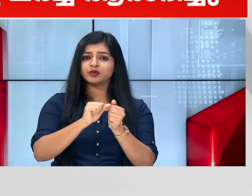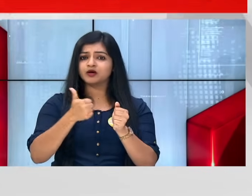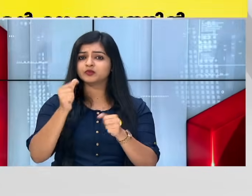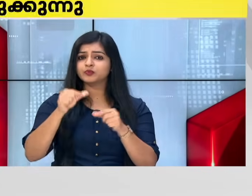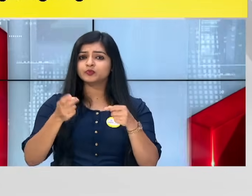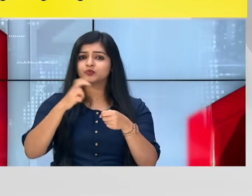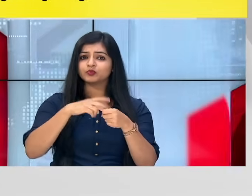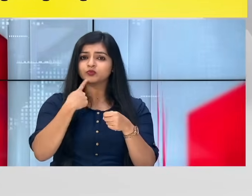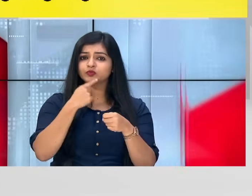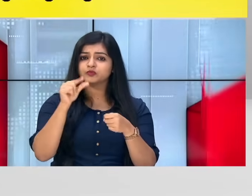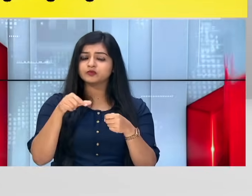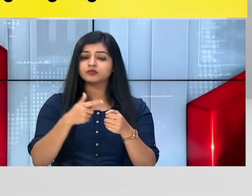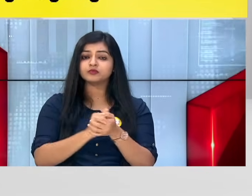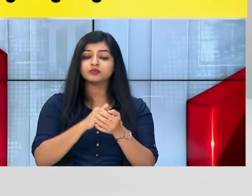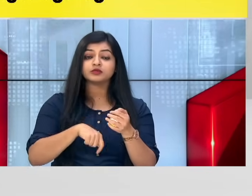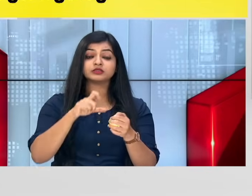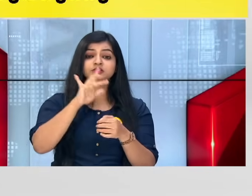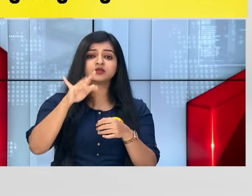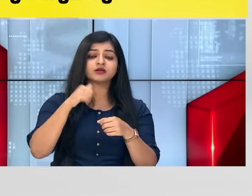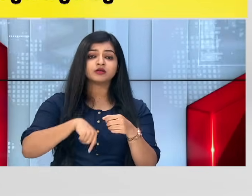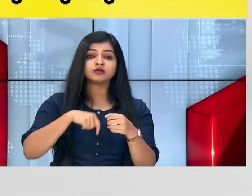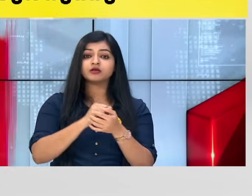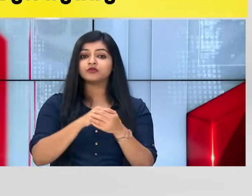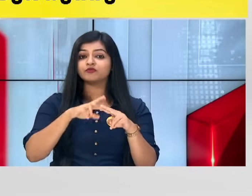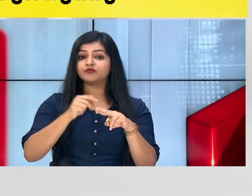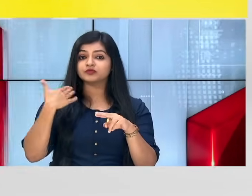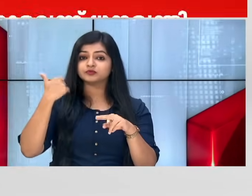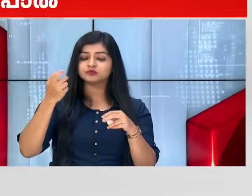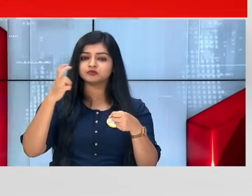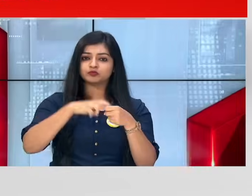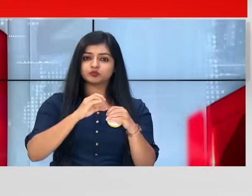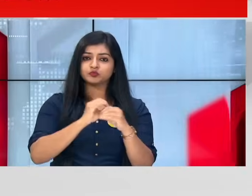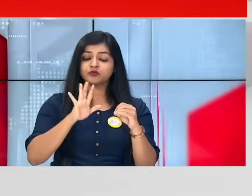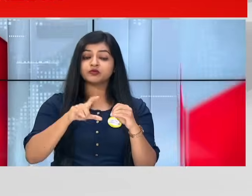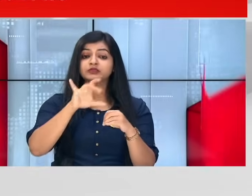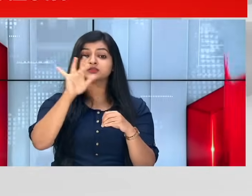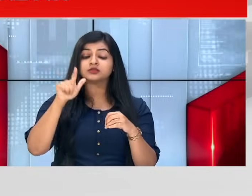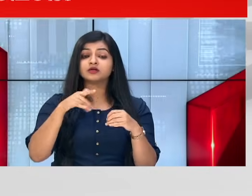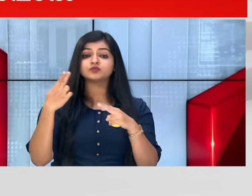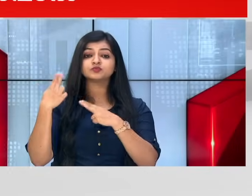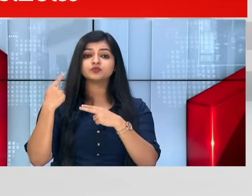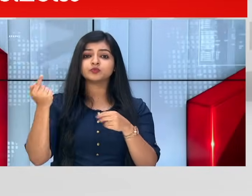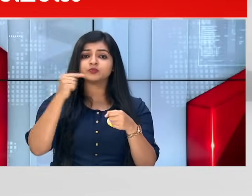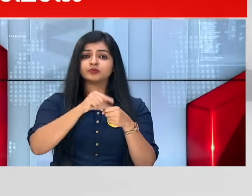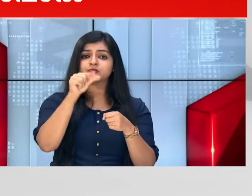പങ്കെടുക്കുന്നുണ്ട്? അപ്പം കേന്ദ്ര ധനമന്ത്രി പങ്കെടുക്കാത്ത പശ്ചാത്തലത്തിൽ കേന്ദ്രത്തെ പ്രതിനിധീകരിച്ച് ആരൊക്കെയാണ് യോഗത്തിൽ